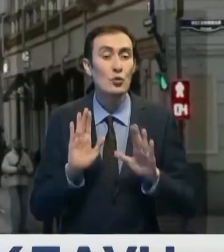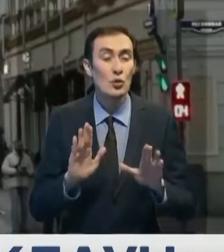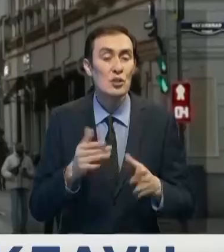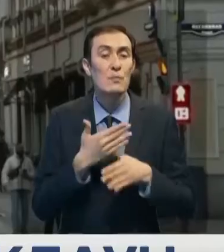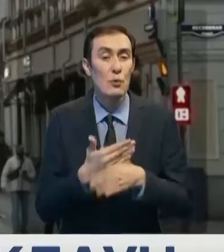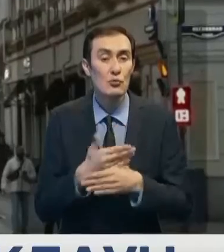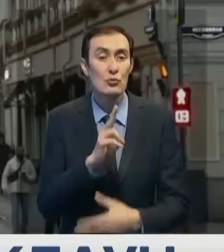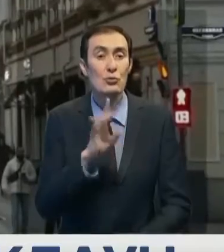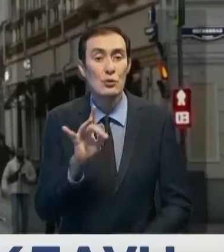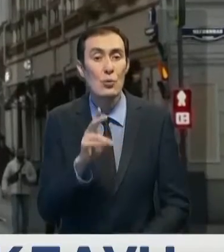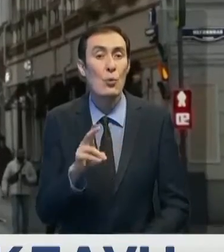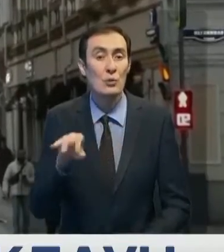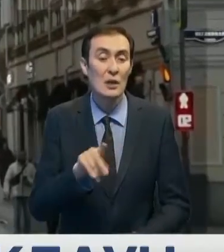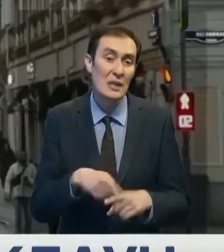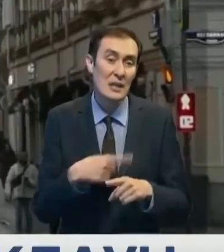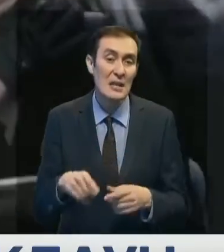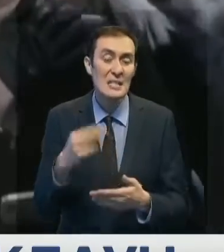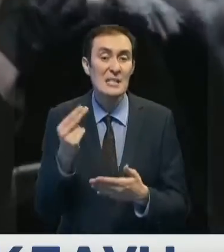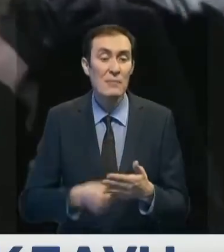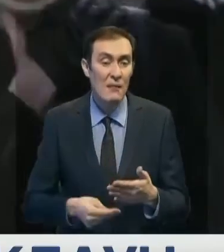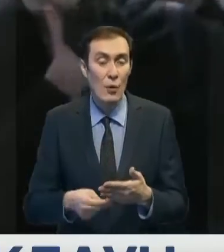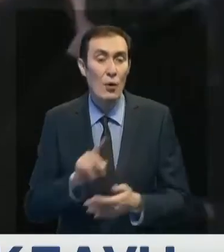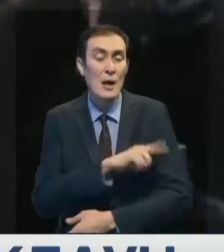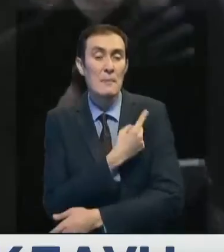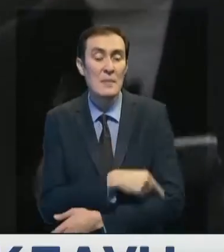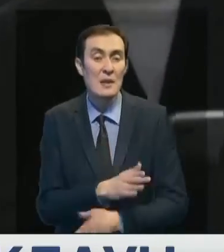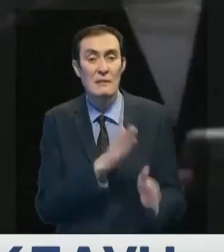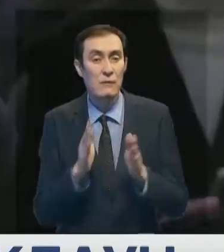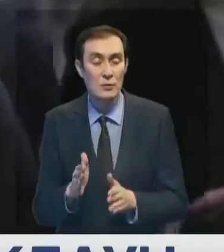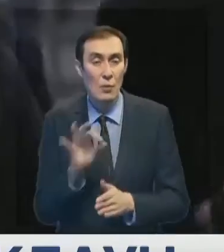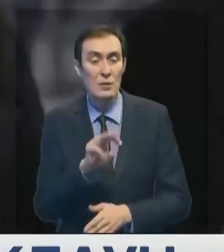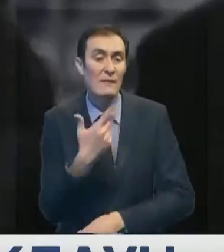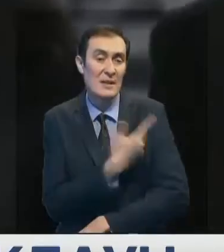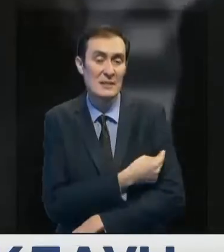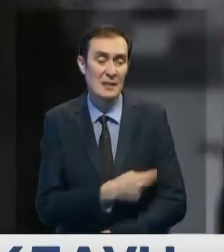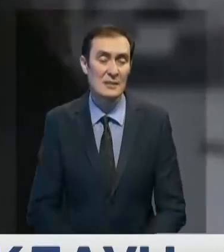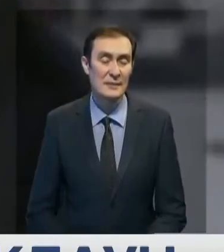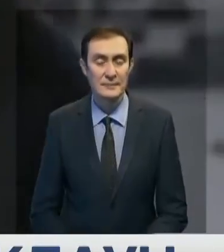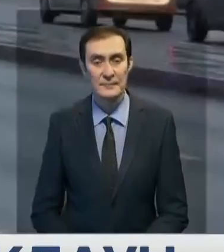будет только с QR-кодом, либо со справкой о медотводе.